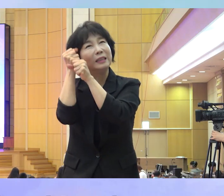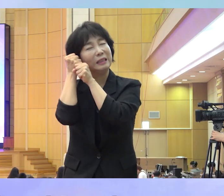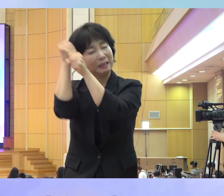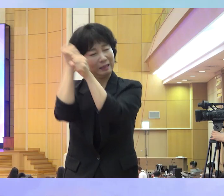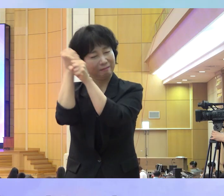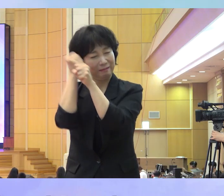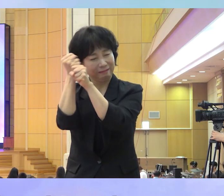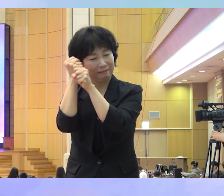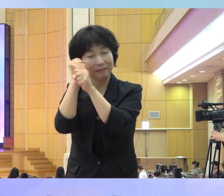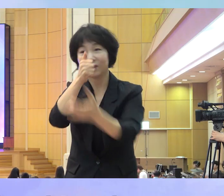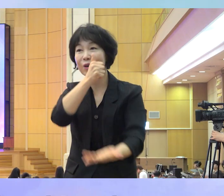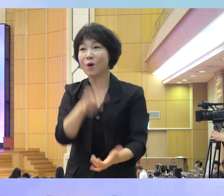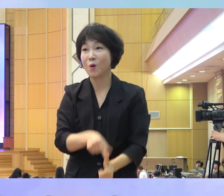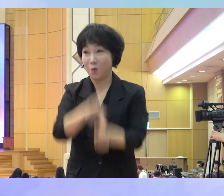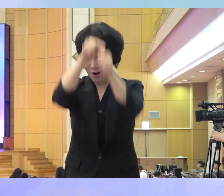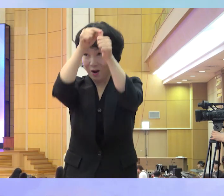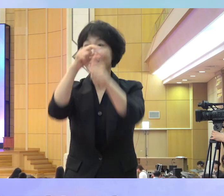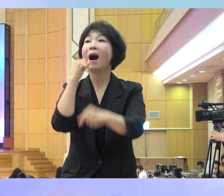의지하여